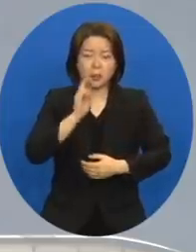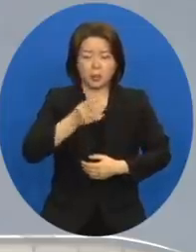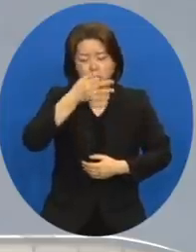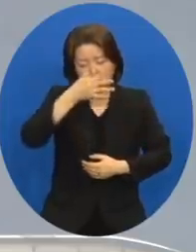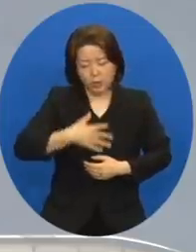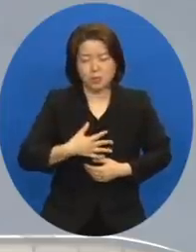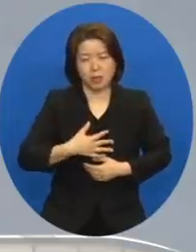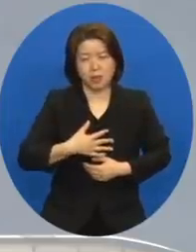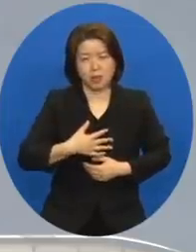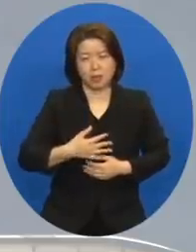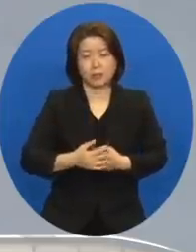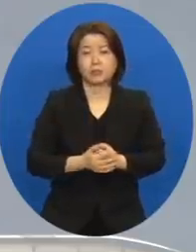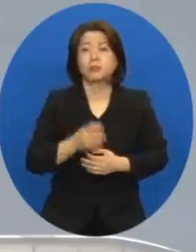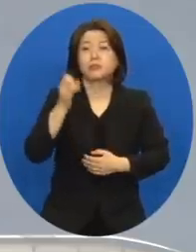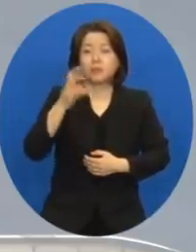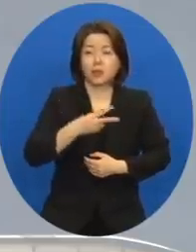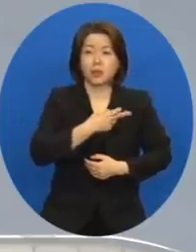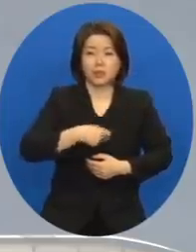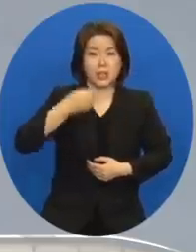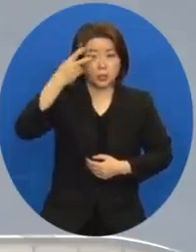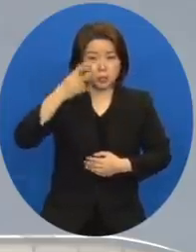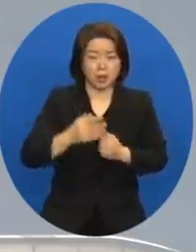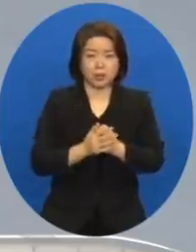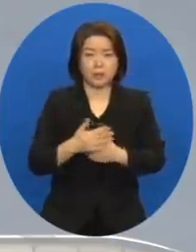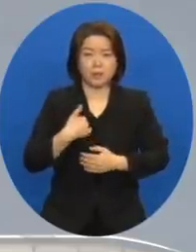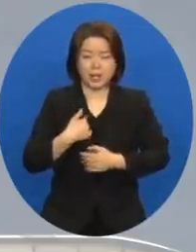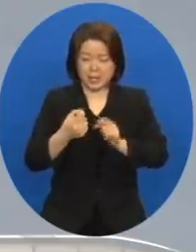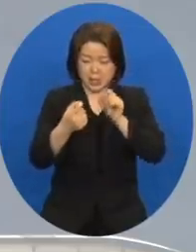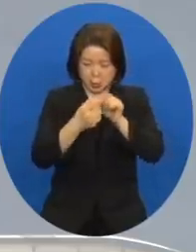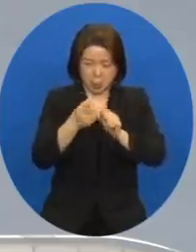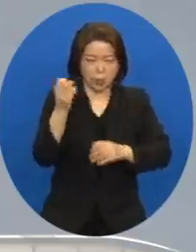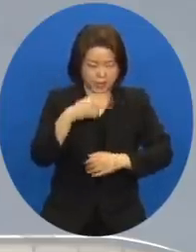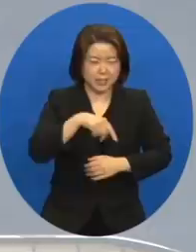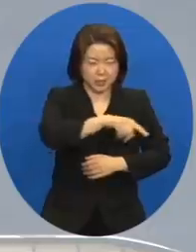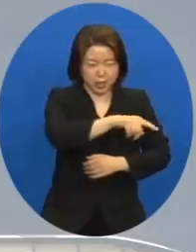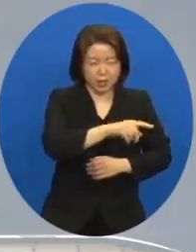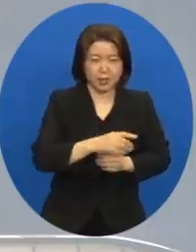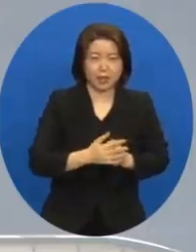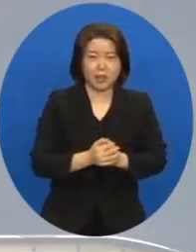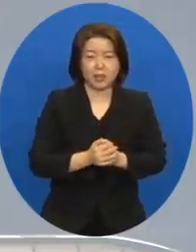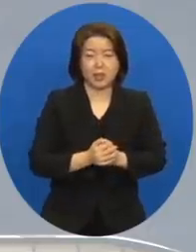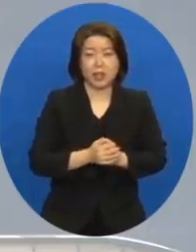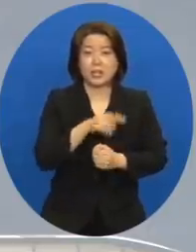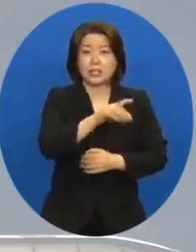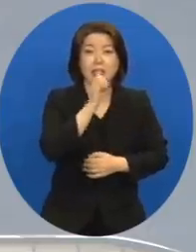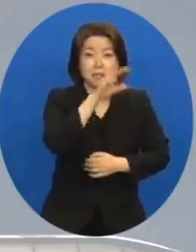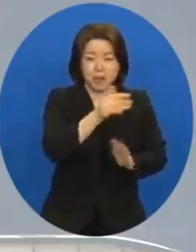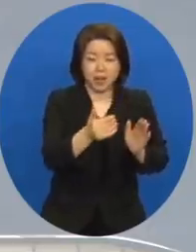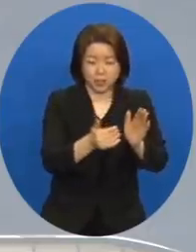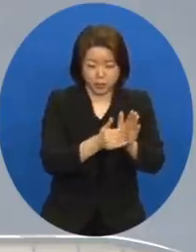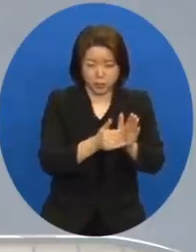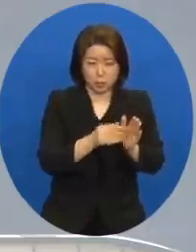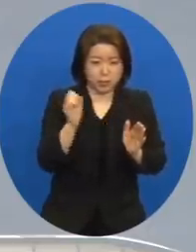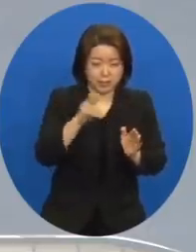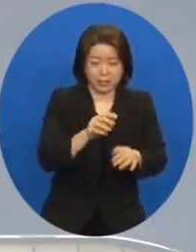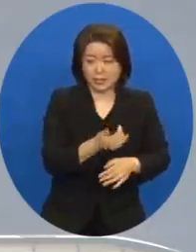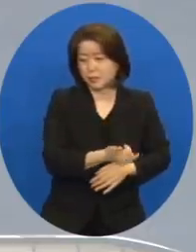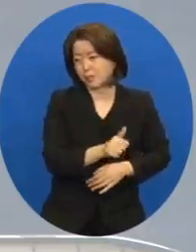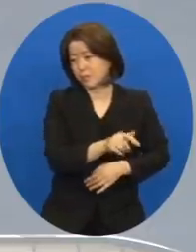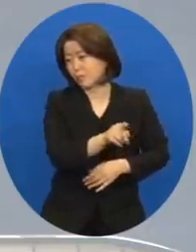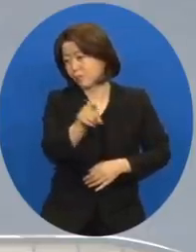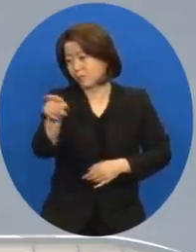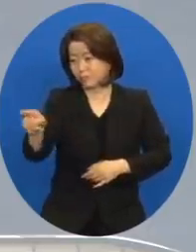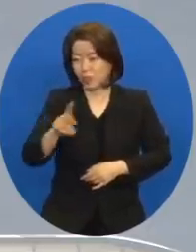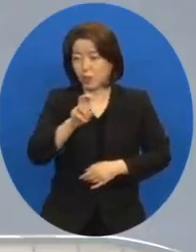들었어요 그리고 사도 바울이 내가 것 다시 올 것이라 그릇이 고는 다시 마게도냐 로 갔는데